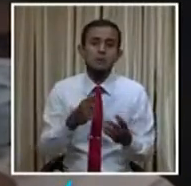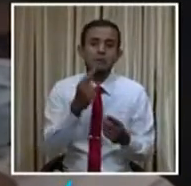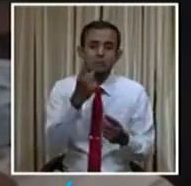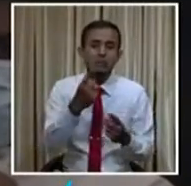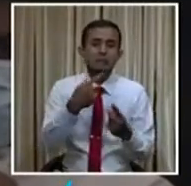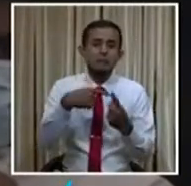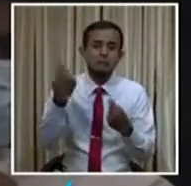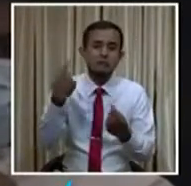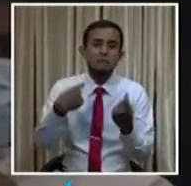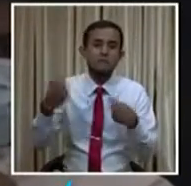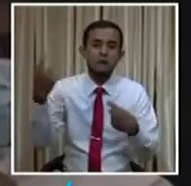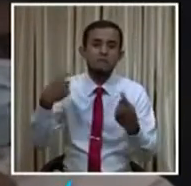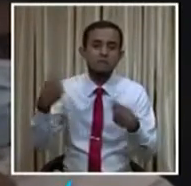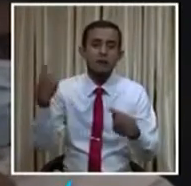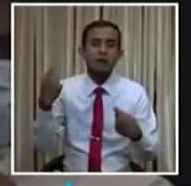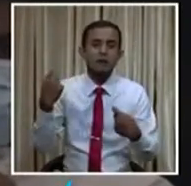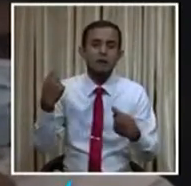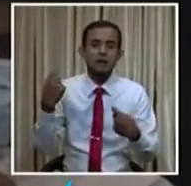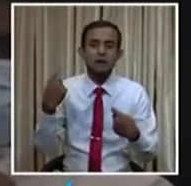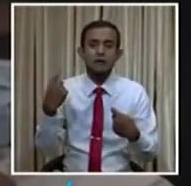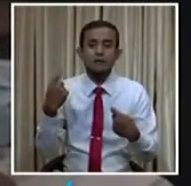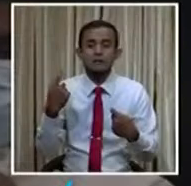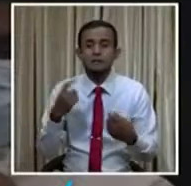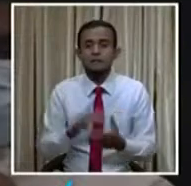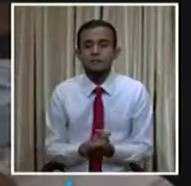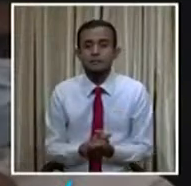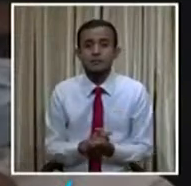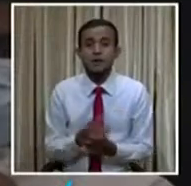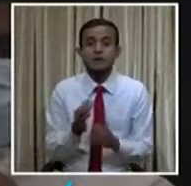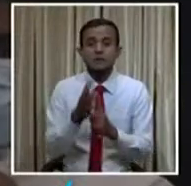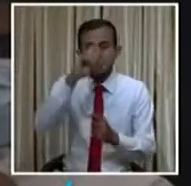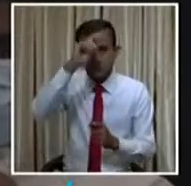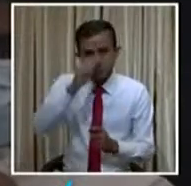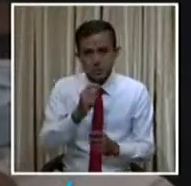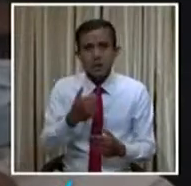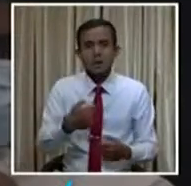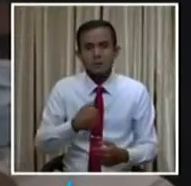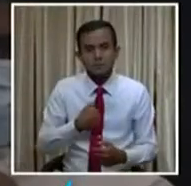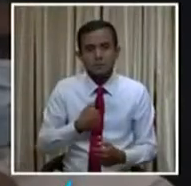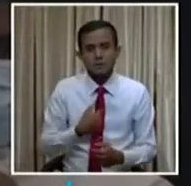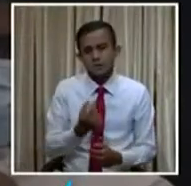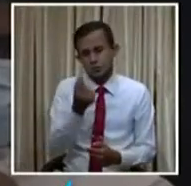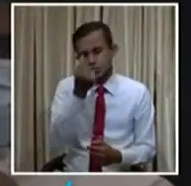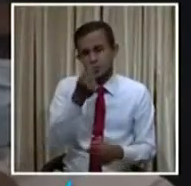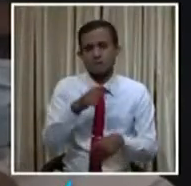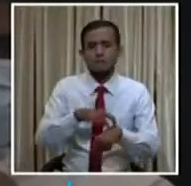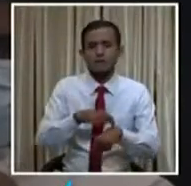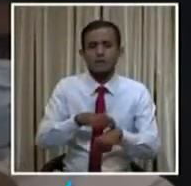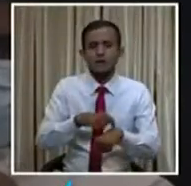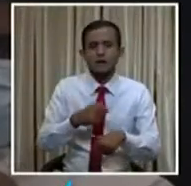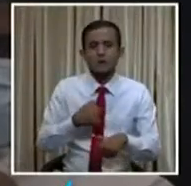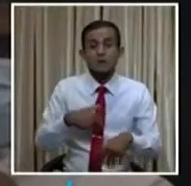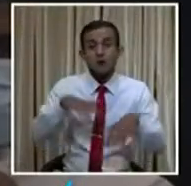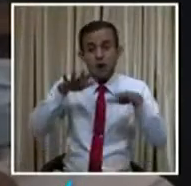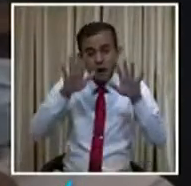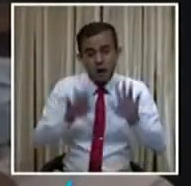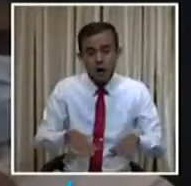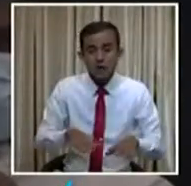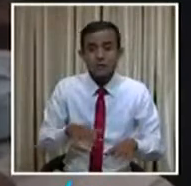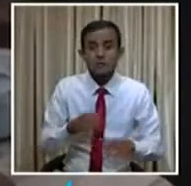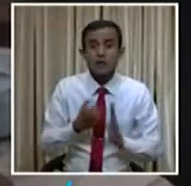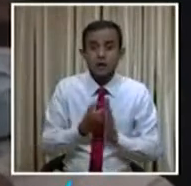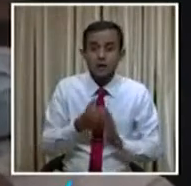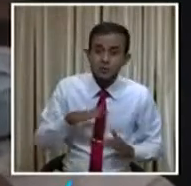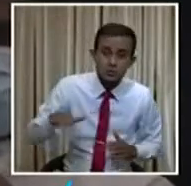විකිණමින් යනවා ඒක නිසා ගරු සභාපතිතුමනි මට තියෙන සීමිත කාලේ මම අවසාන වශයෙන් මේ ගරු